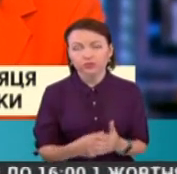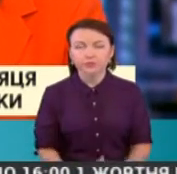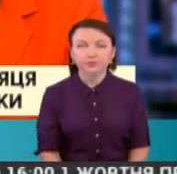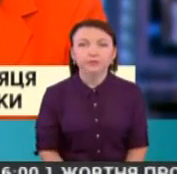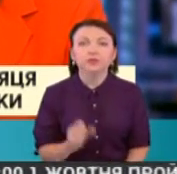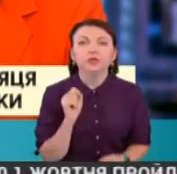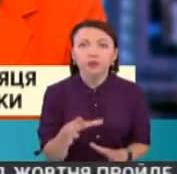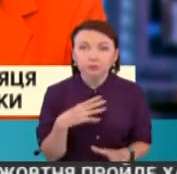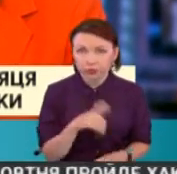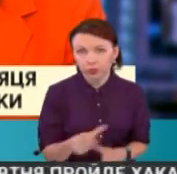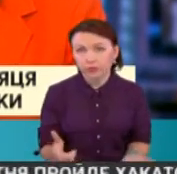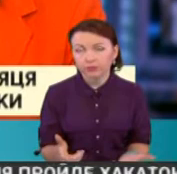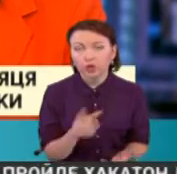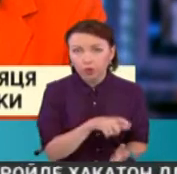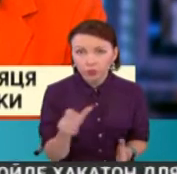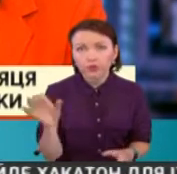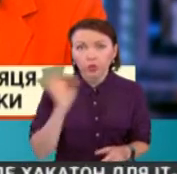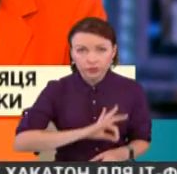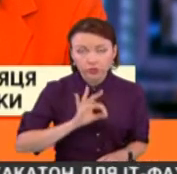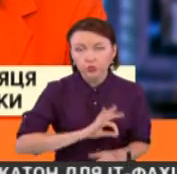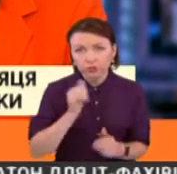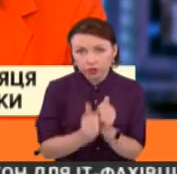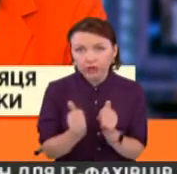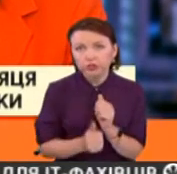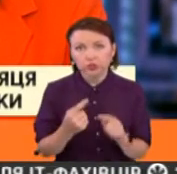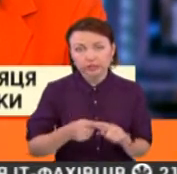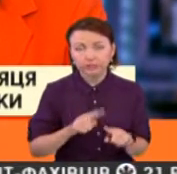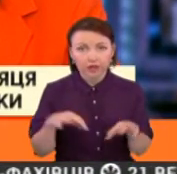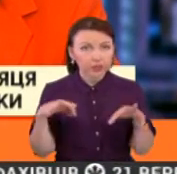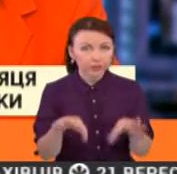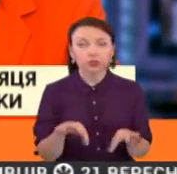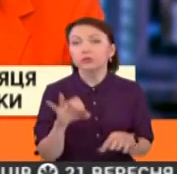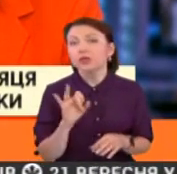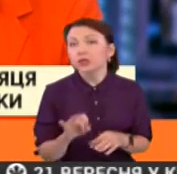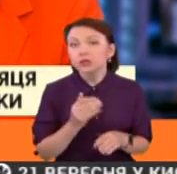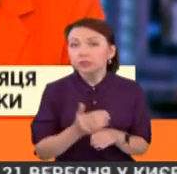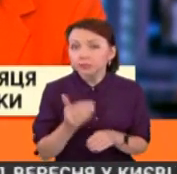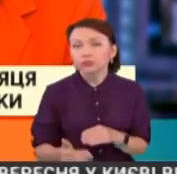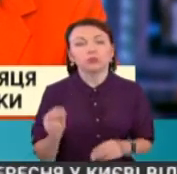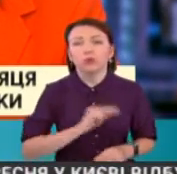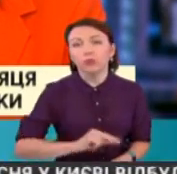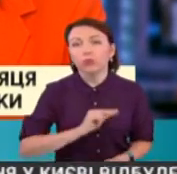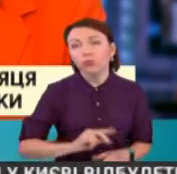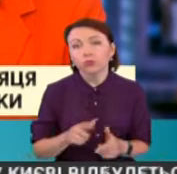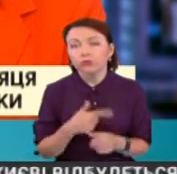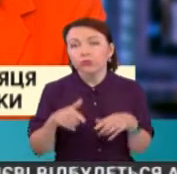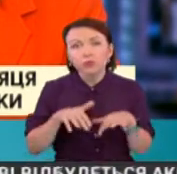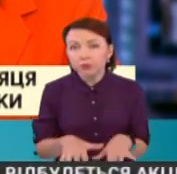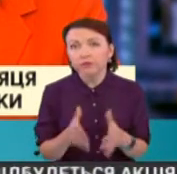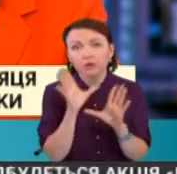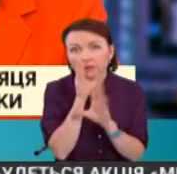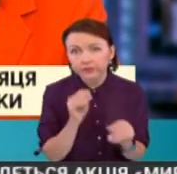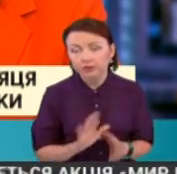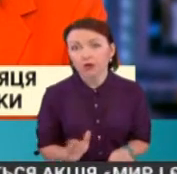що ми розуміємо, люди користуються часто цим транспортом і, зрештою, запізнюються на роботи або там у справах не встигають.